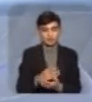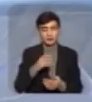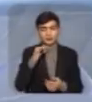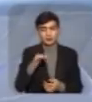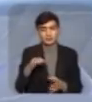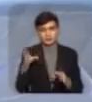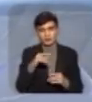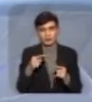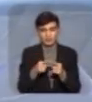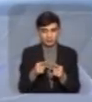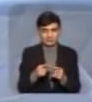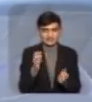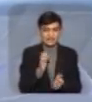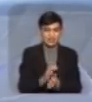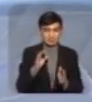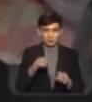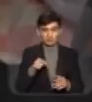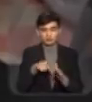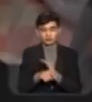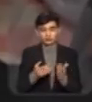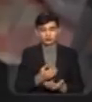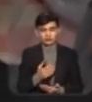қонысты паналауға мәжбүр.